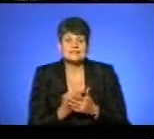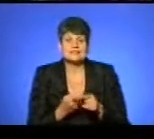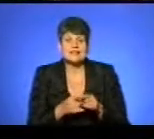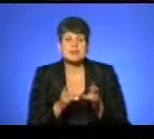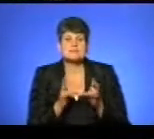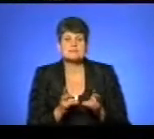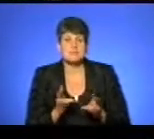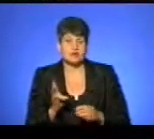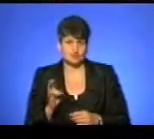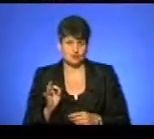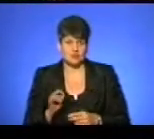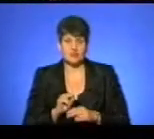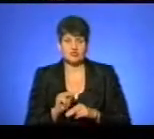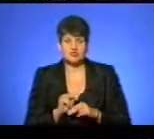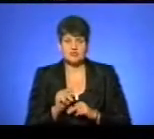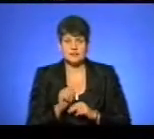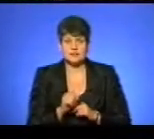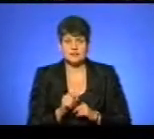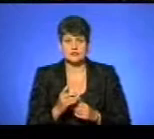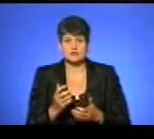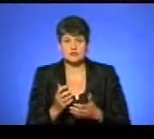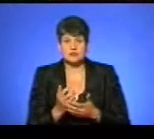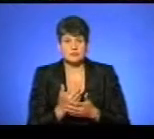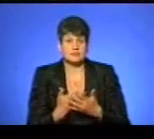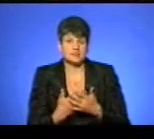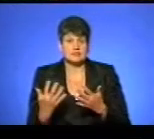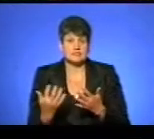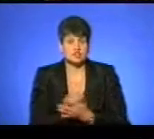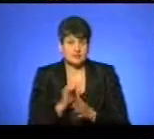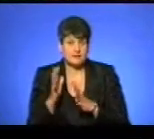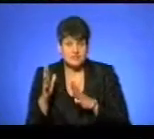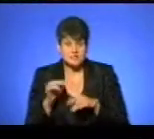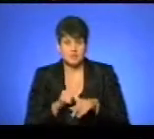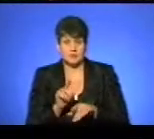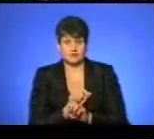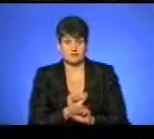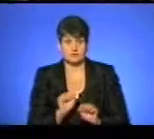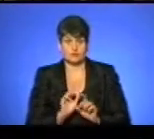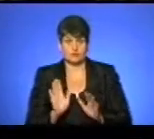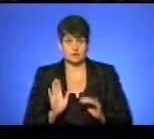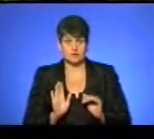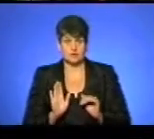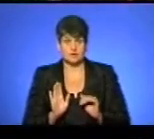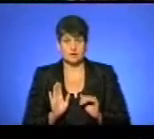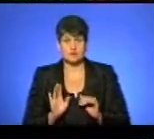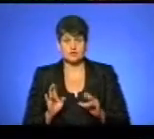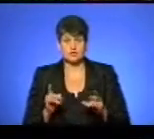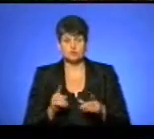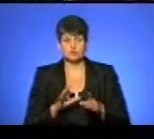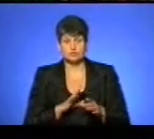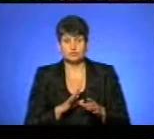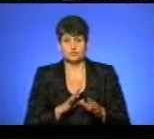щоб навчити їх насамперед, щоб якщо вони знайдуться в лісі, щоб вони його не чіпали руками, щоб зберігали техніку безпеки, щоб не